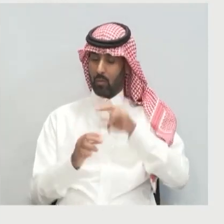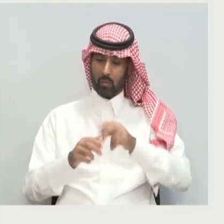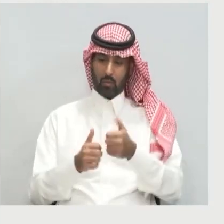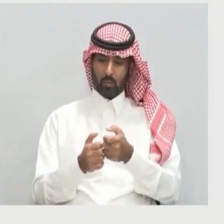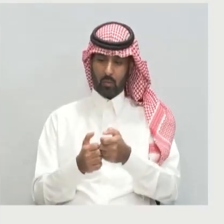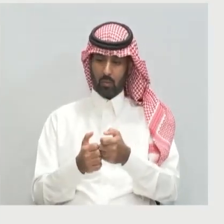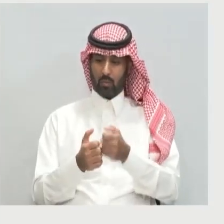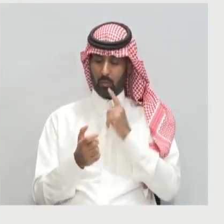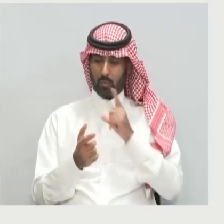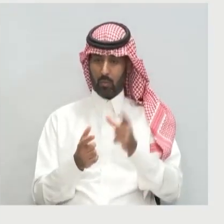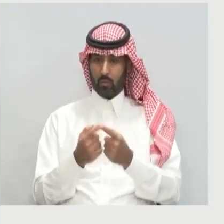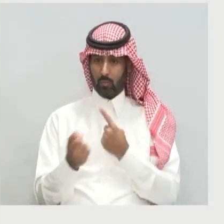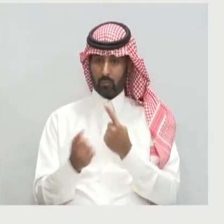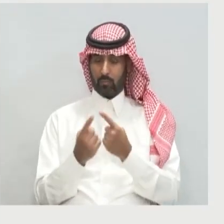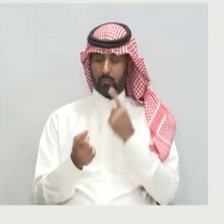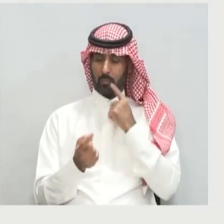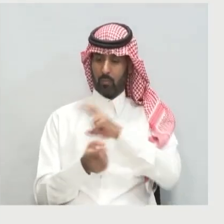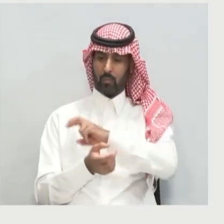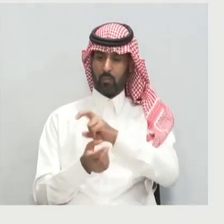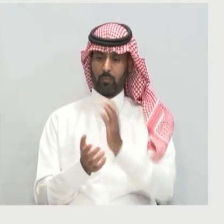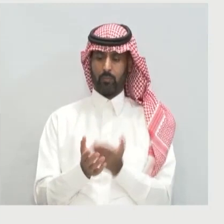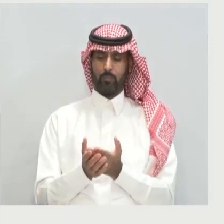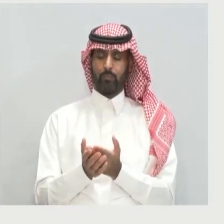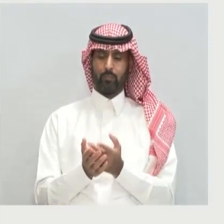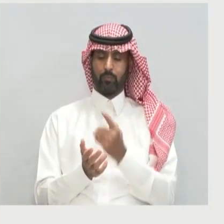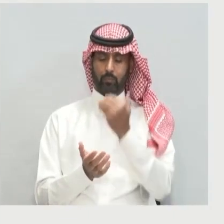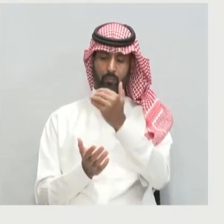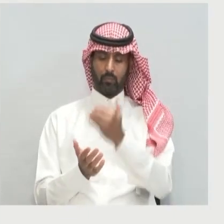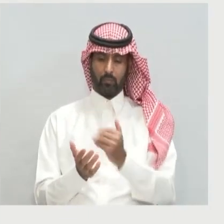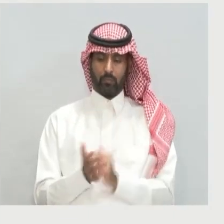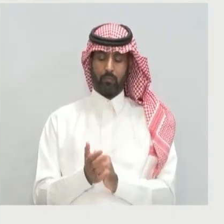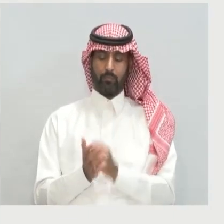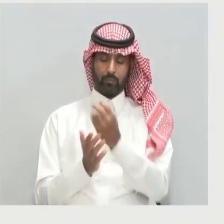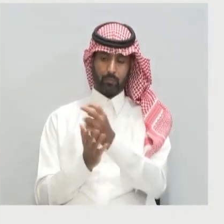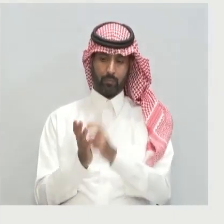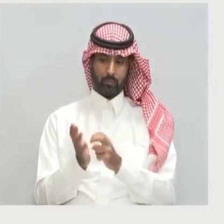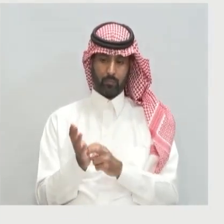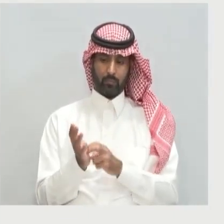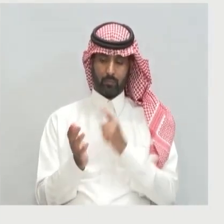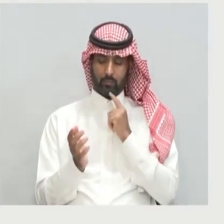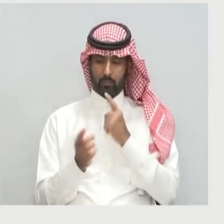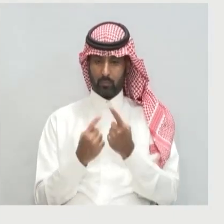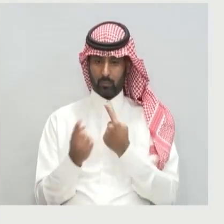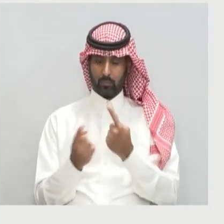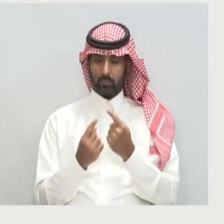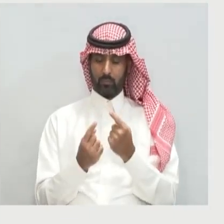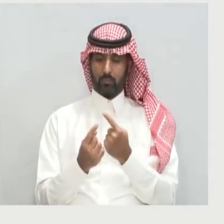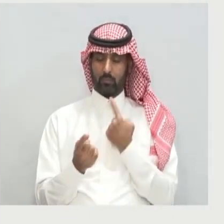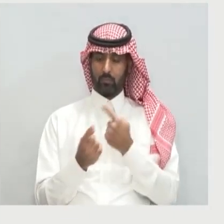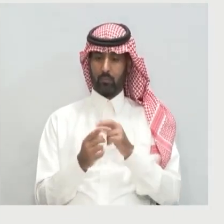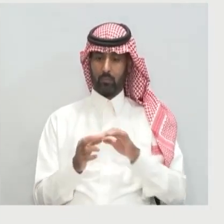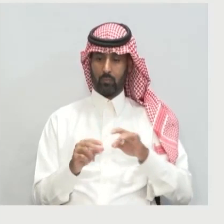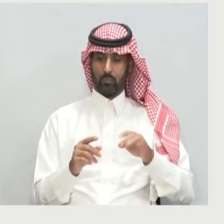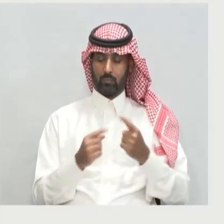النصيه القصيره او البريد الالكتروني متابعا القواعد الاساسيه للحوار قبل عبر